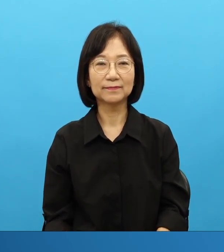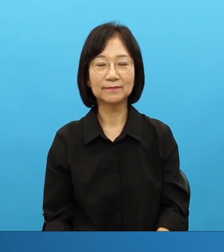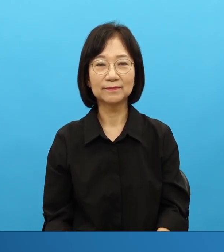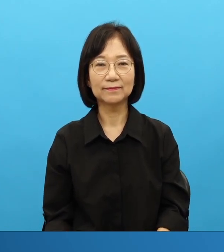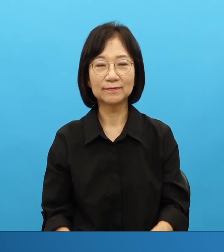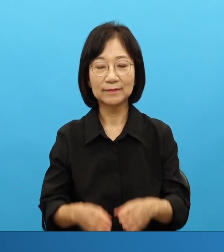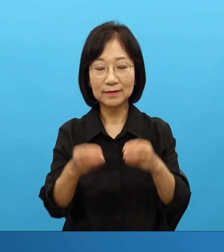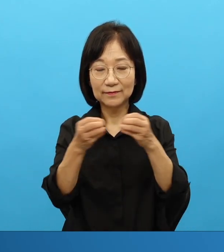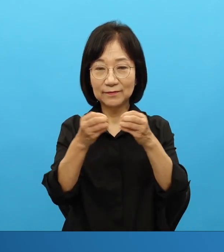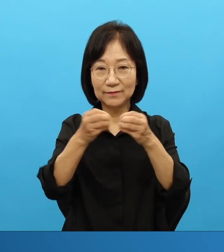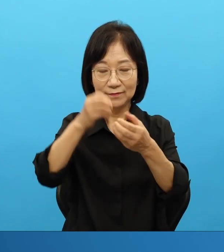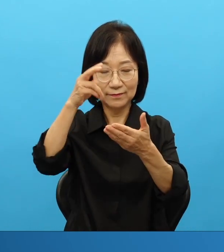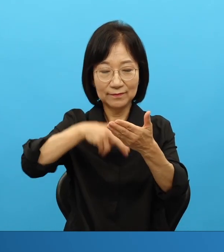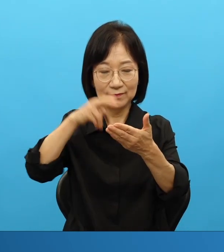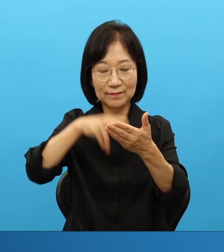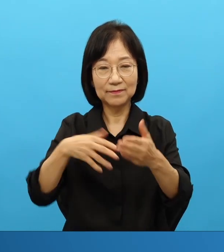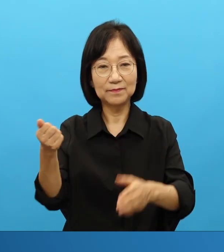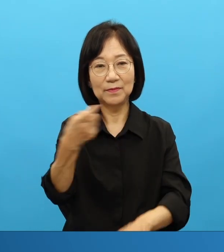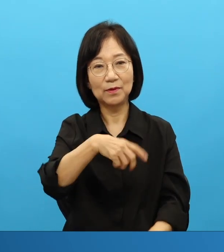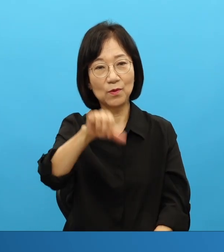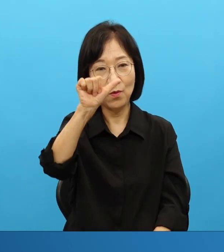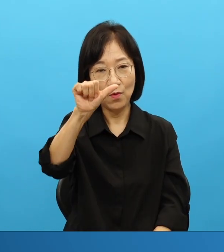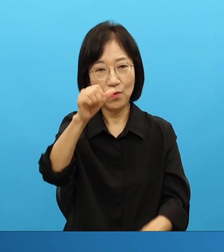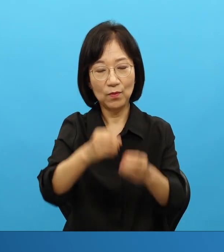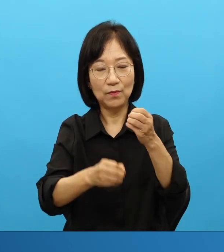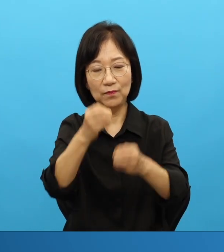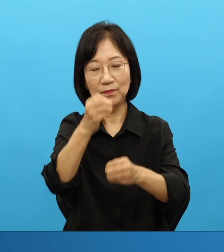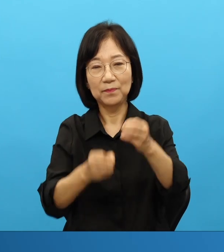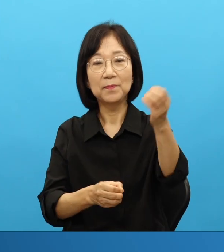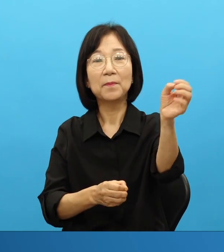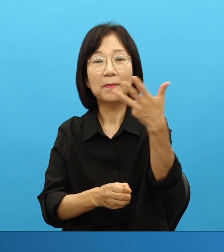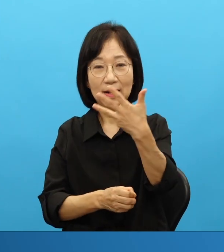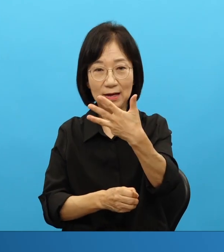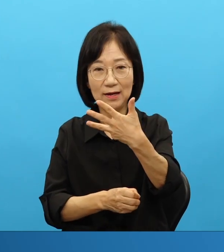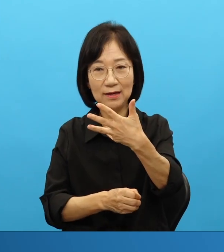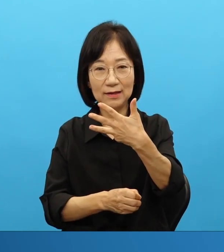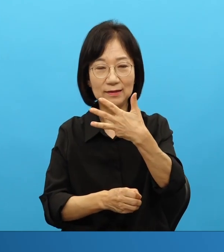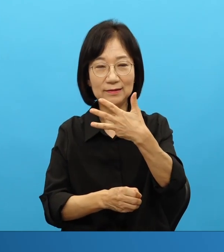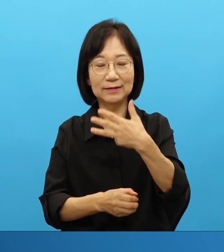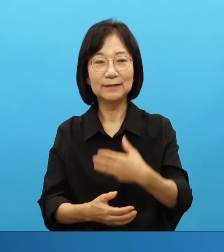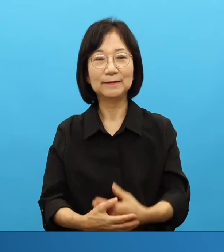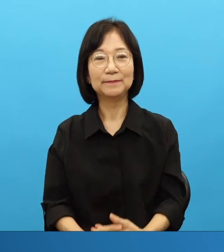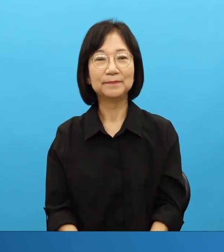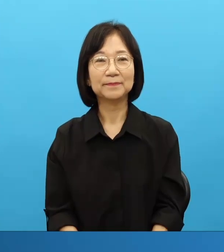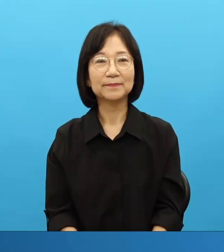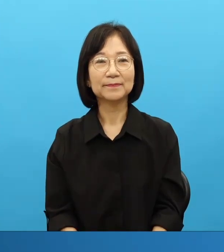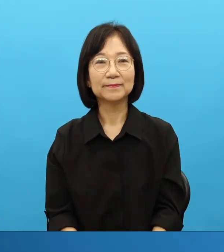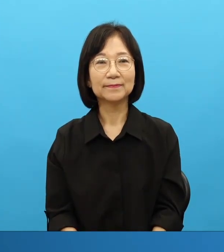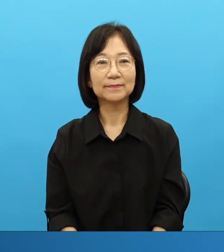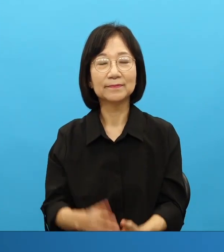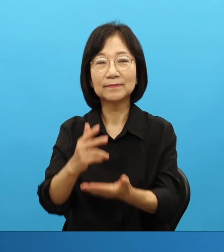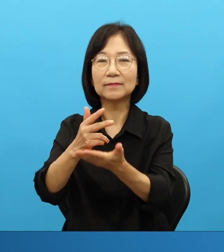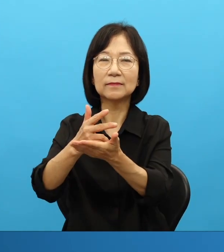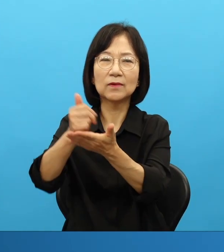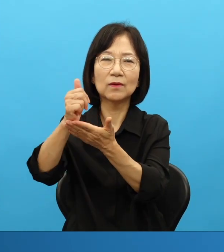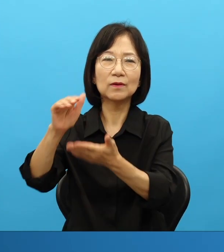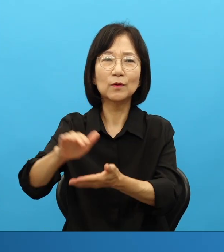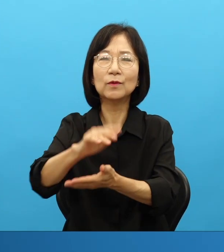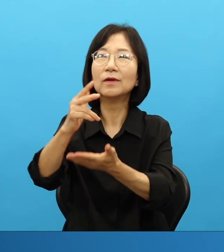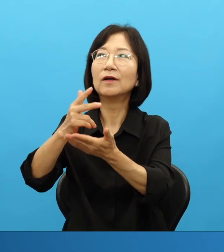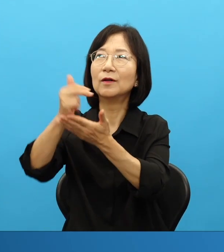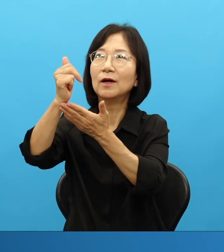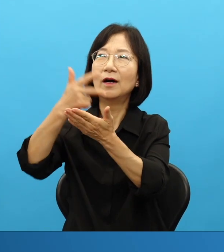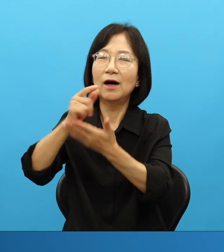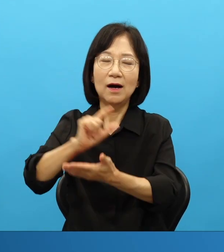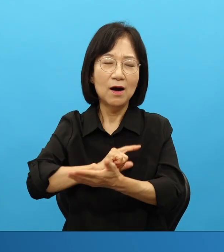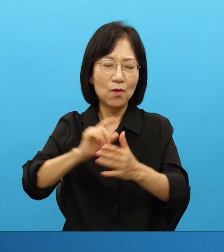아멘. 교독문 5번 시편 8편의 말씀을 교독합니다. The responsive reading is number 5, Psalm 8. 여호와 우리 주여